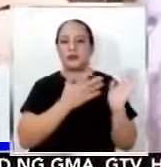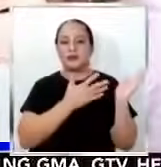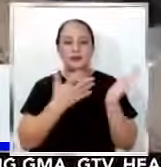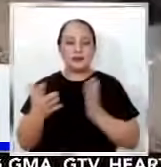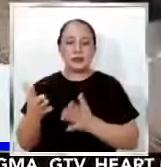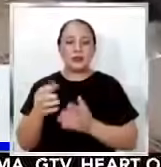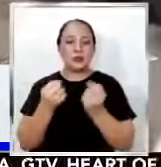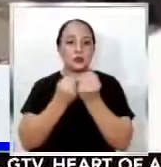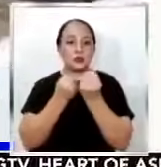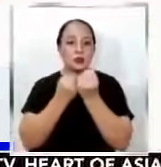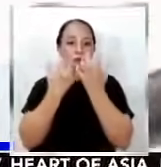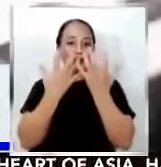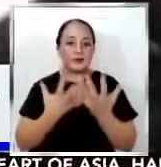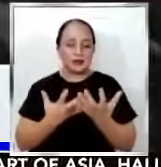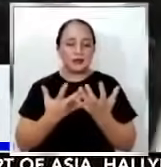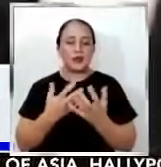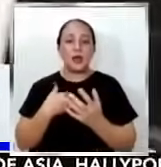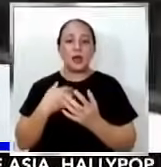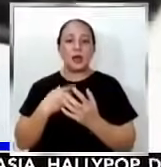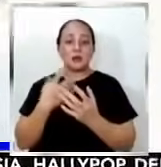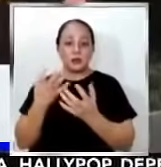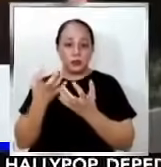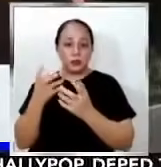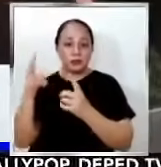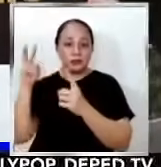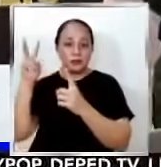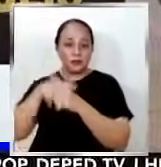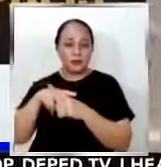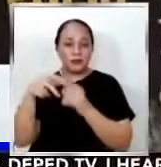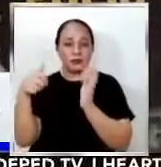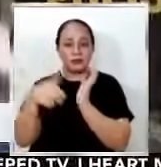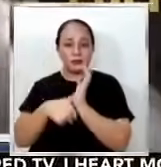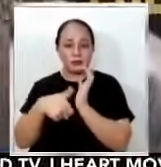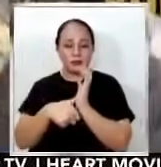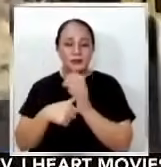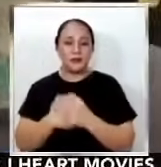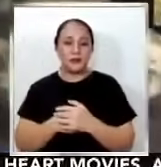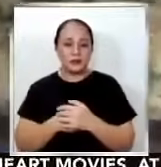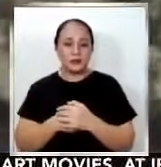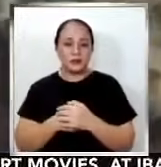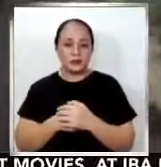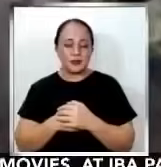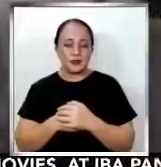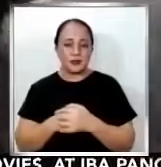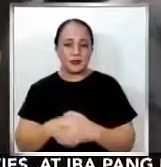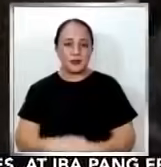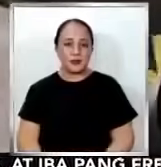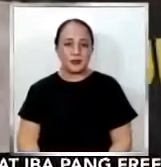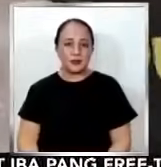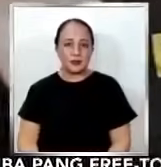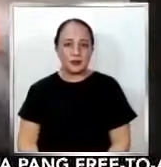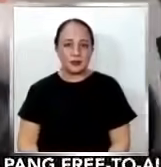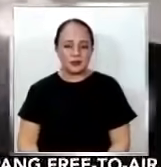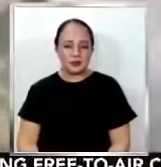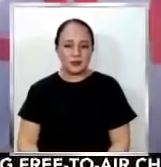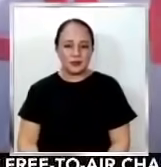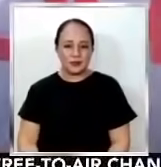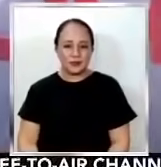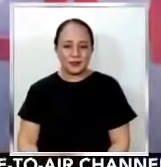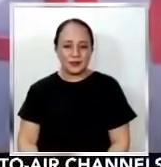taga-suporta ang mga maghahain ng kandidatura. Salima Refran, Katutok, 24 oras.